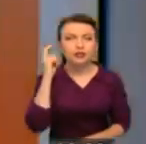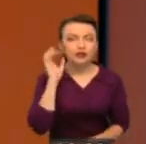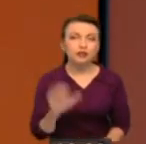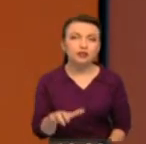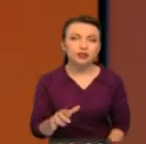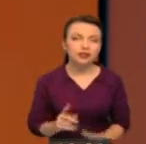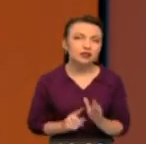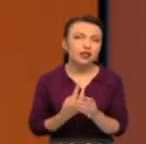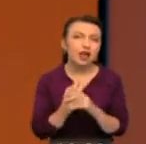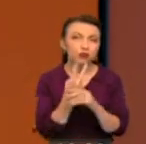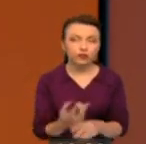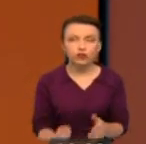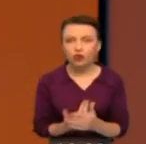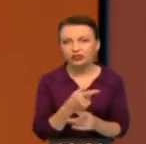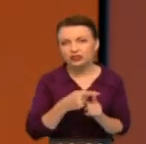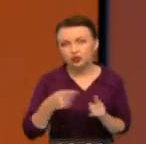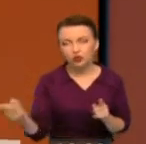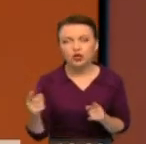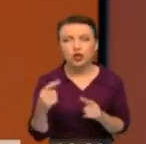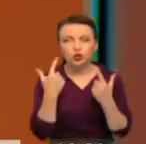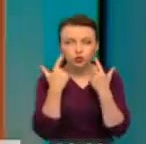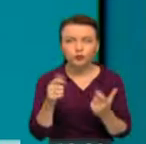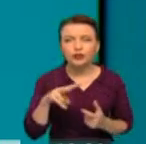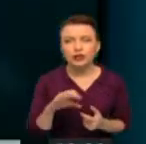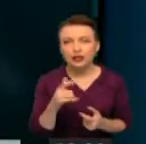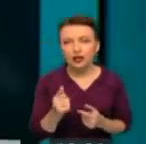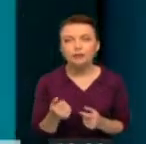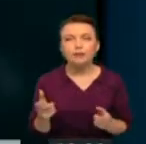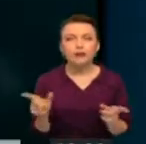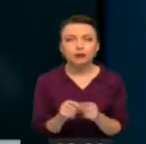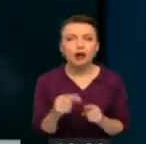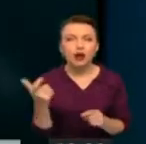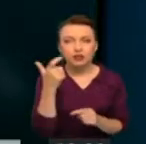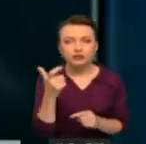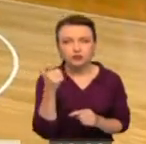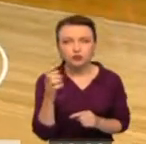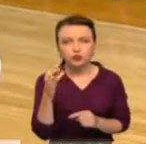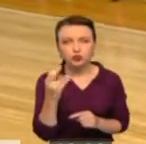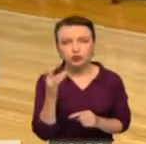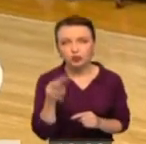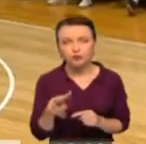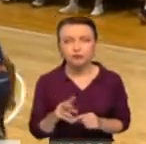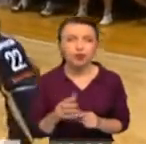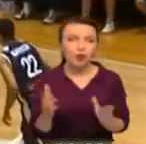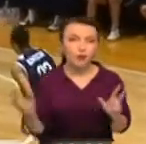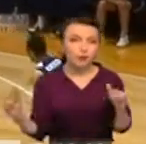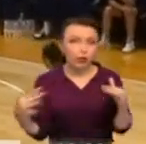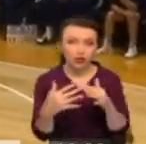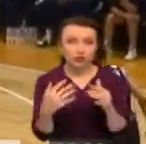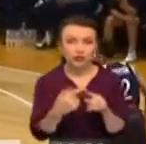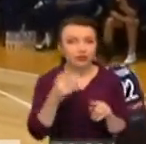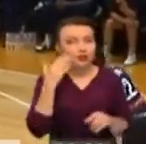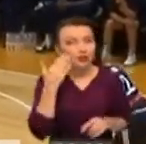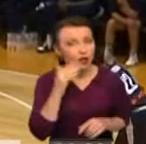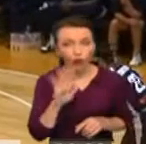«Київбаскет» дебютував у новому сезоні Суперліги домашнім матчем із харківськими «Соколами». Поєдинок не став для господарів